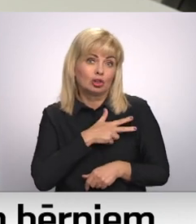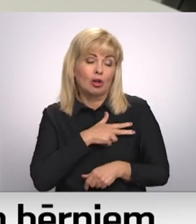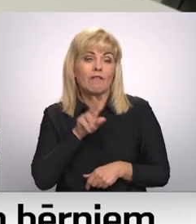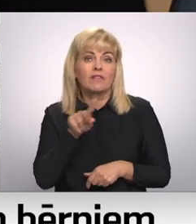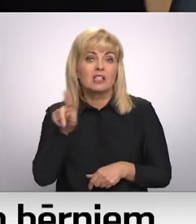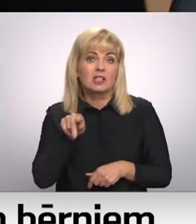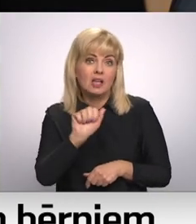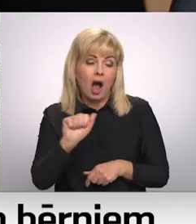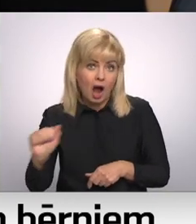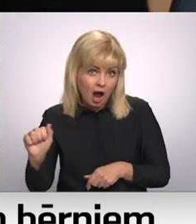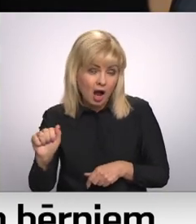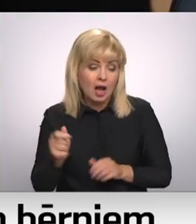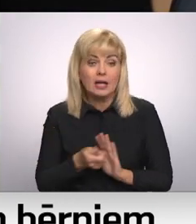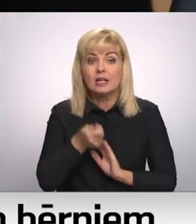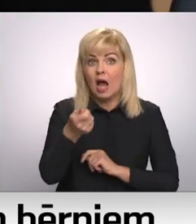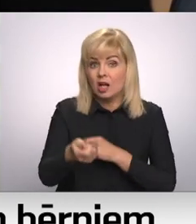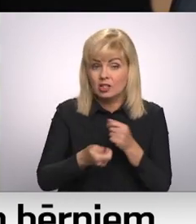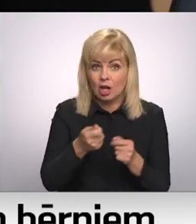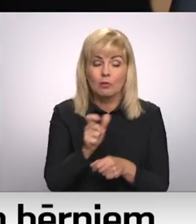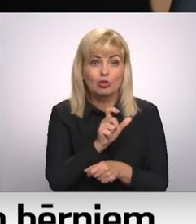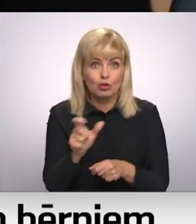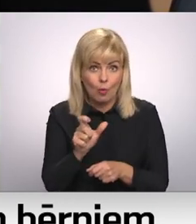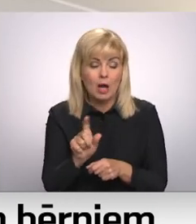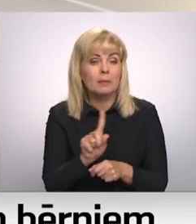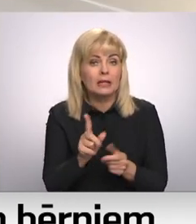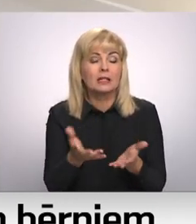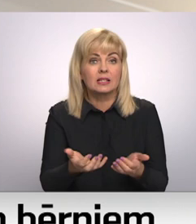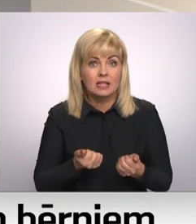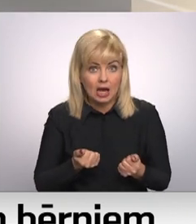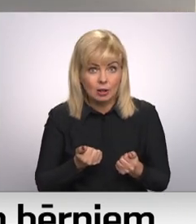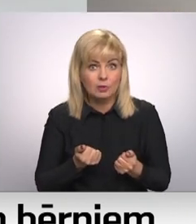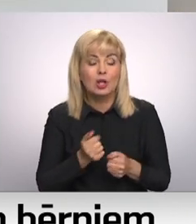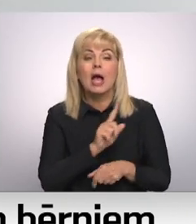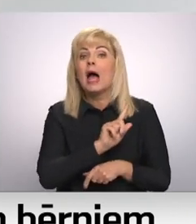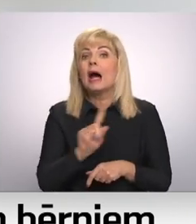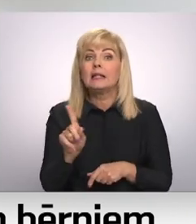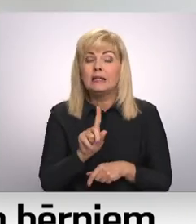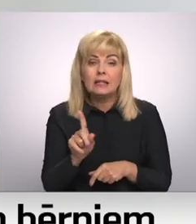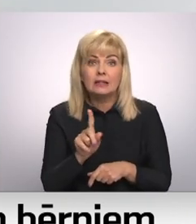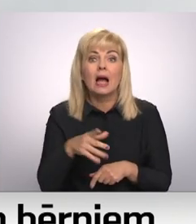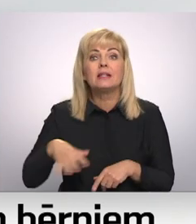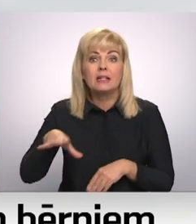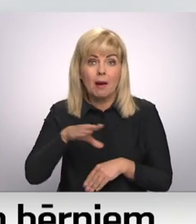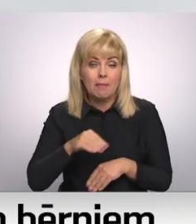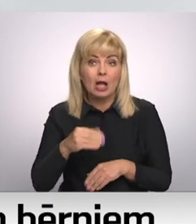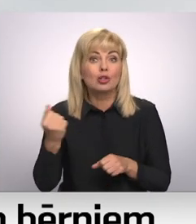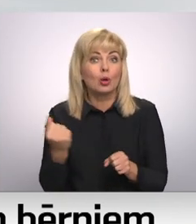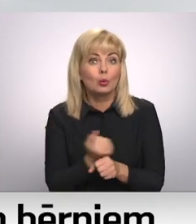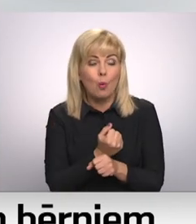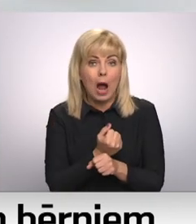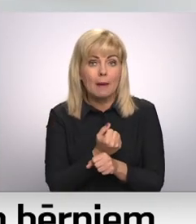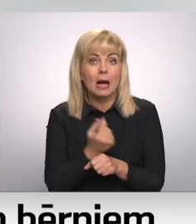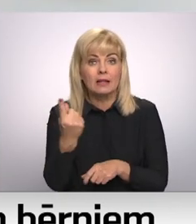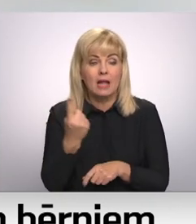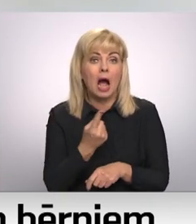apdrošināšanas aģentūra atklāja, ka iesniegumi patiešām šobrīd tiek saņemti. Tātad ir tomēr šīs ģimenes, ja, kur tomēr nāk